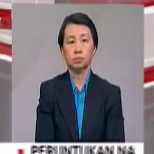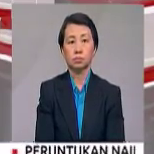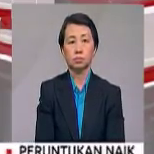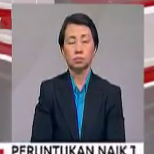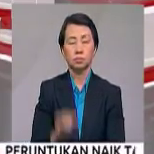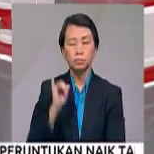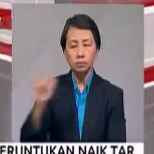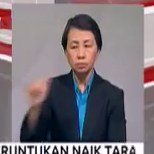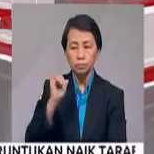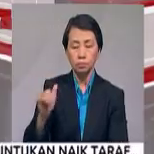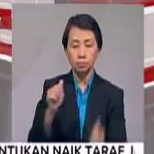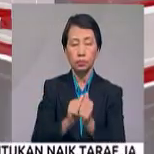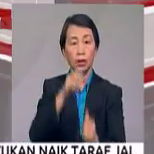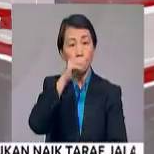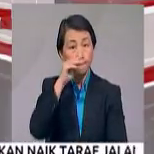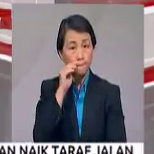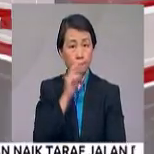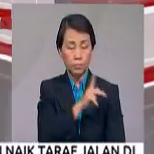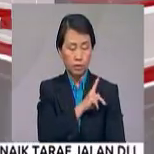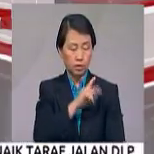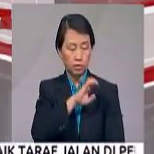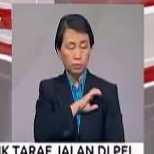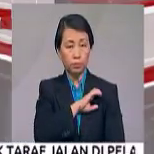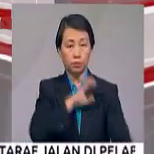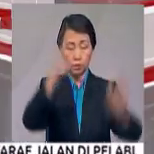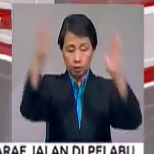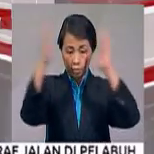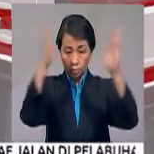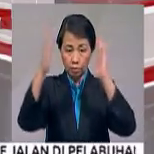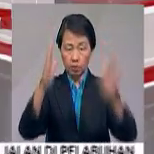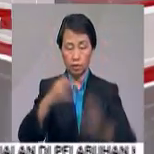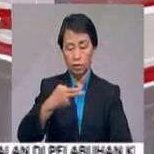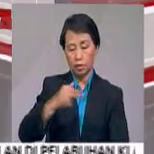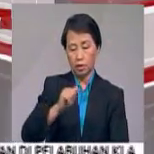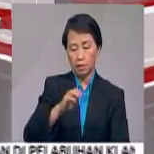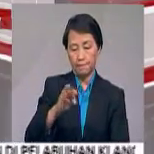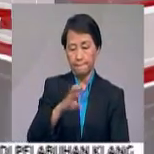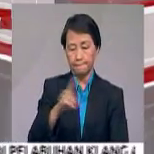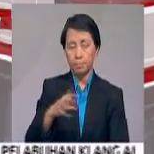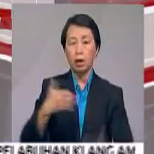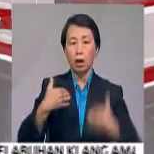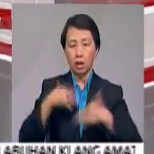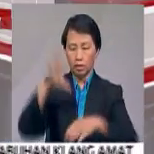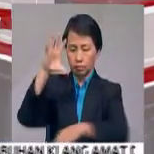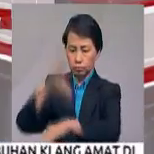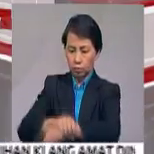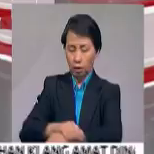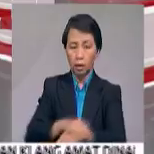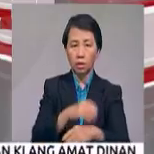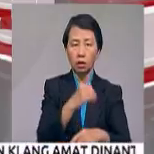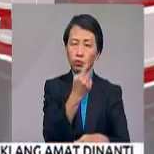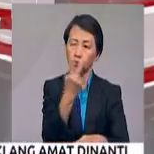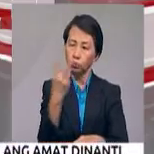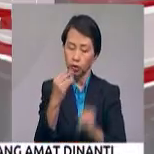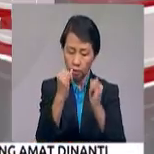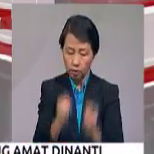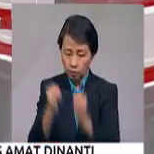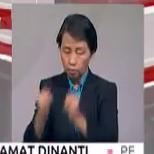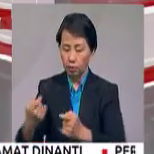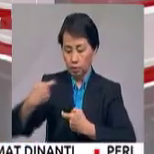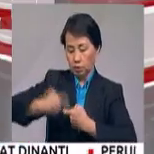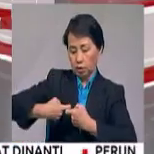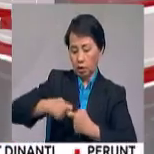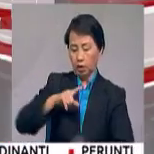Senada dengan Tan Sri Muhyiddin, Ketua Polis Negara Tan Sri Abdul Hamid Bado menegaskan yang penahanan beberapa individu yang dikaitkan dengan